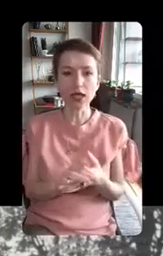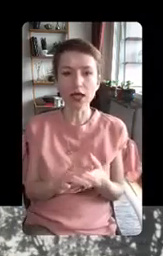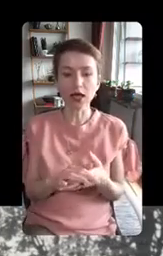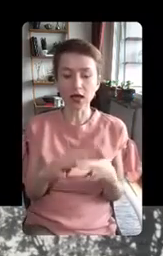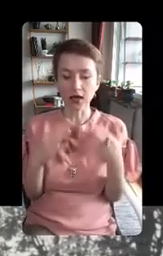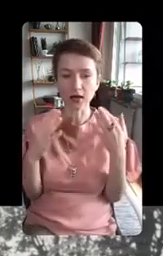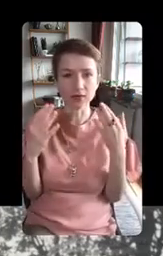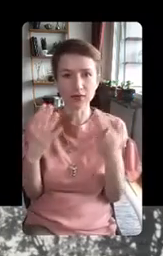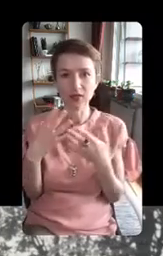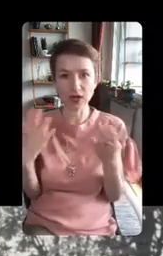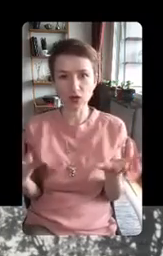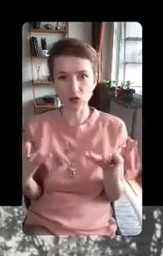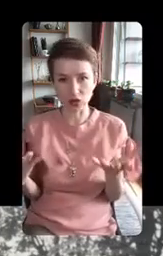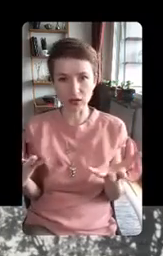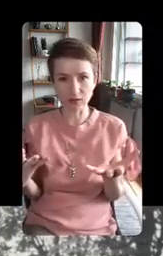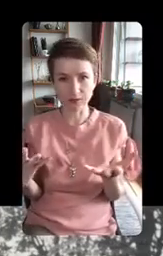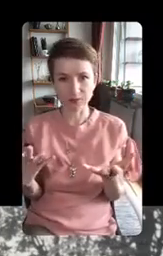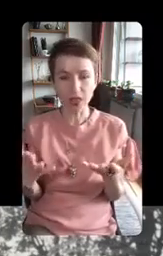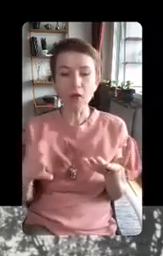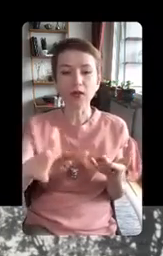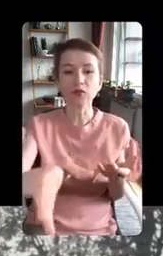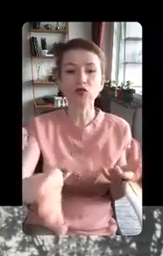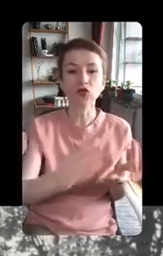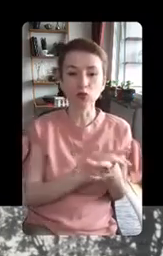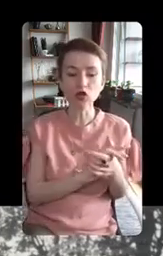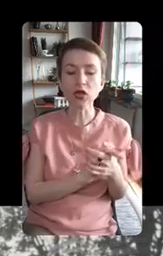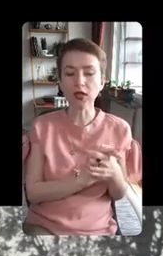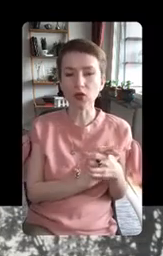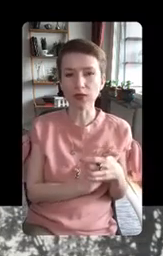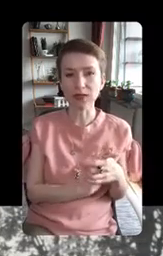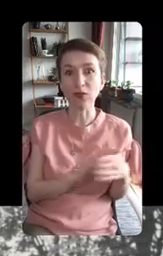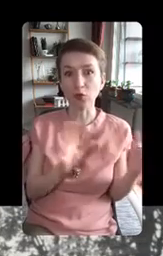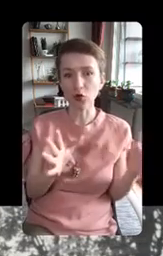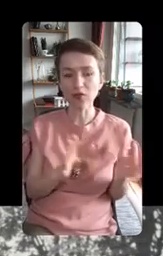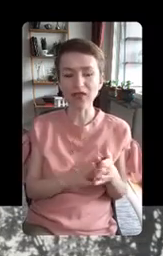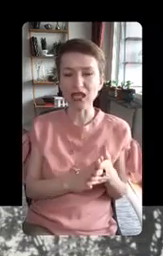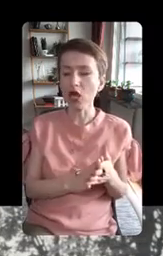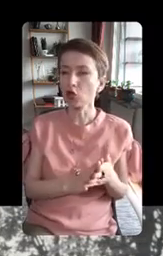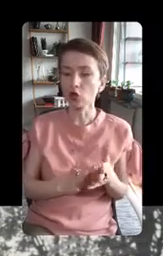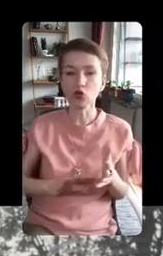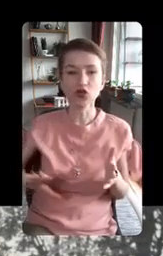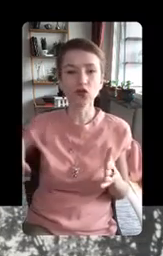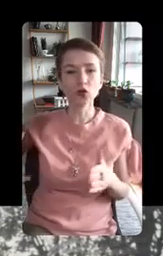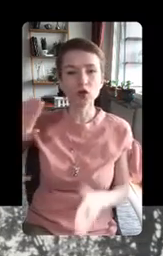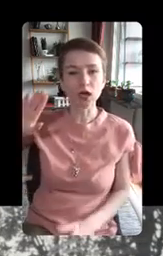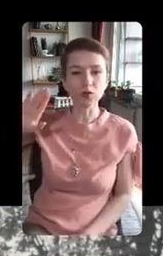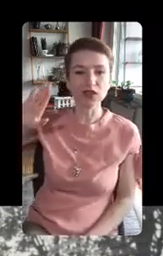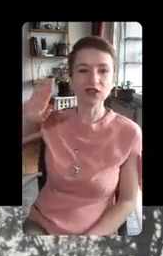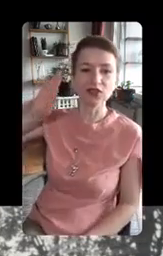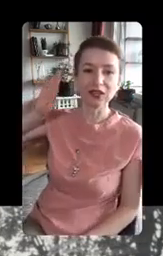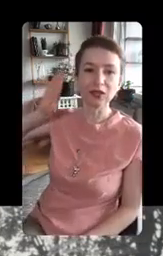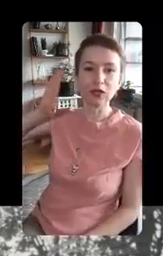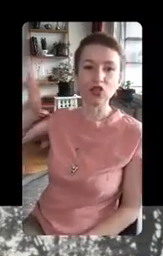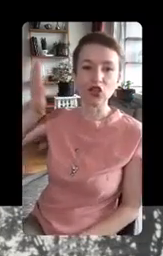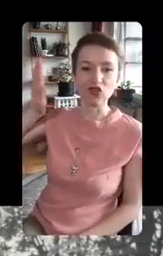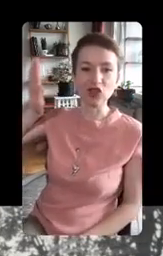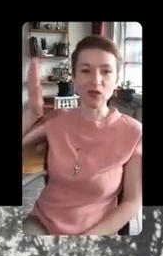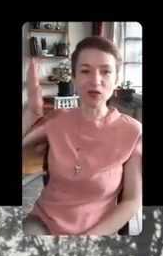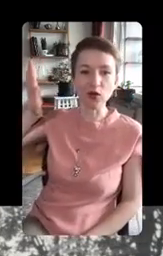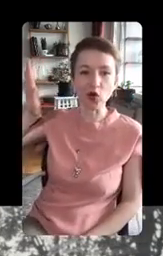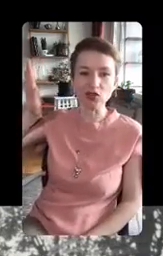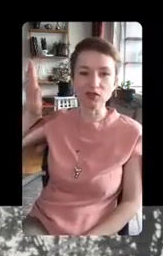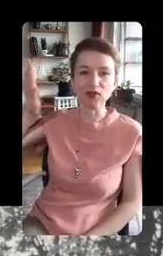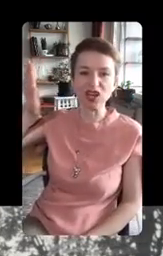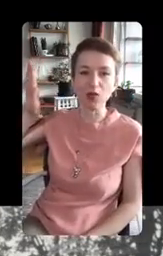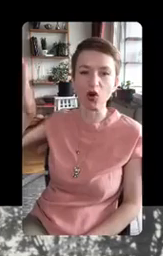работу и семейную жизнь. Потому что вот ее муж, когда он писал проповеди, то у него на кабинете висела табличка